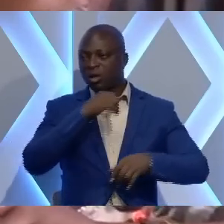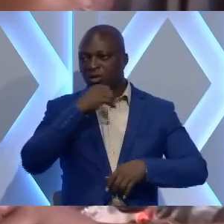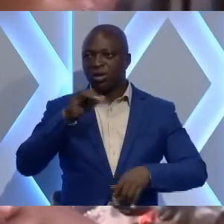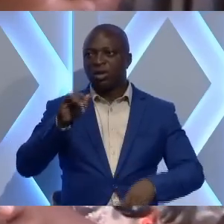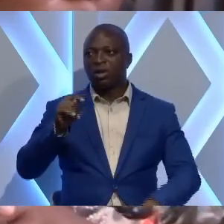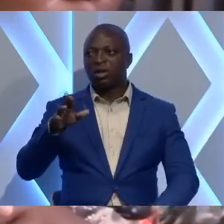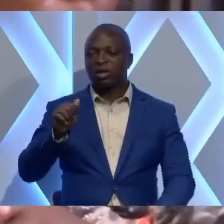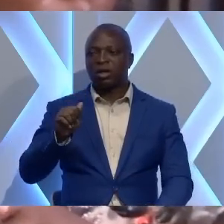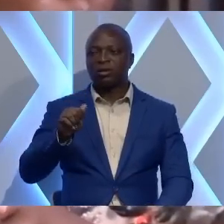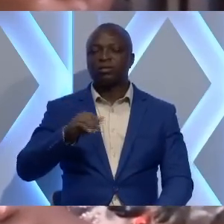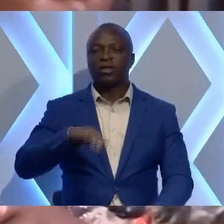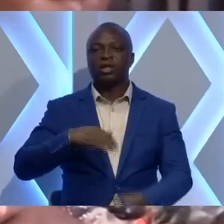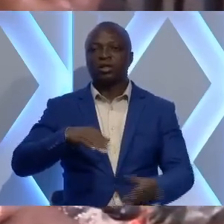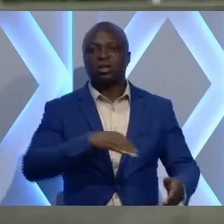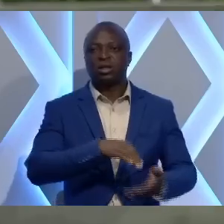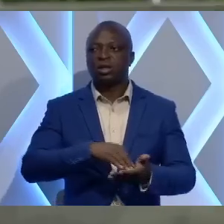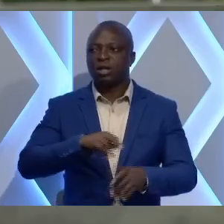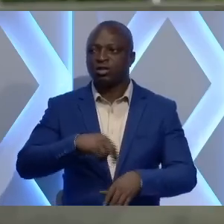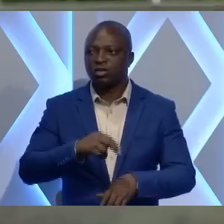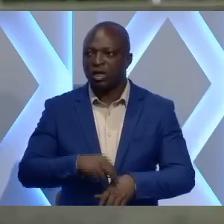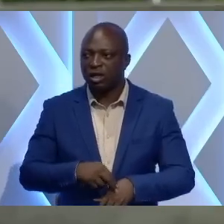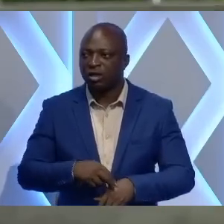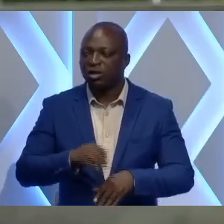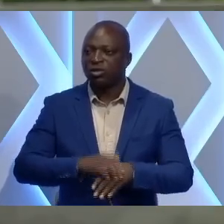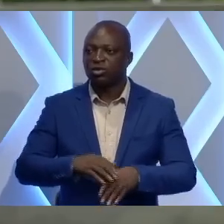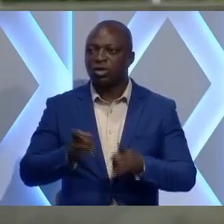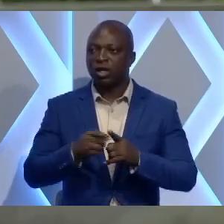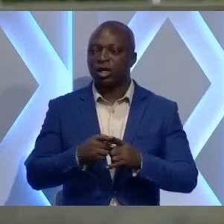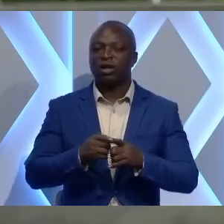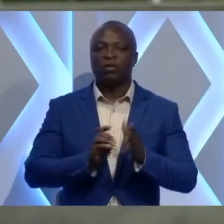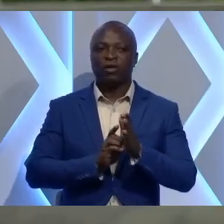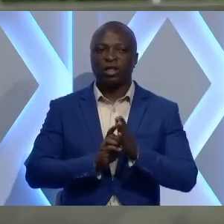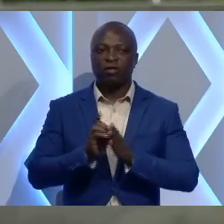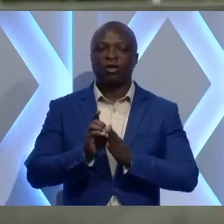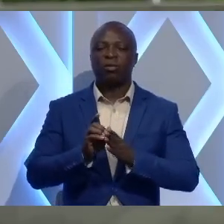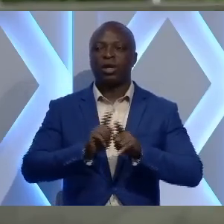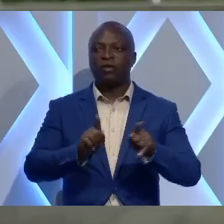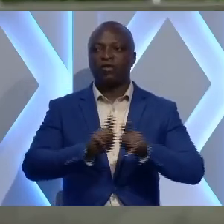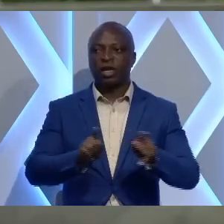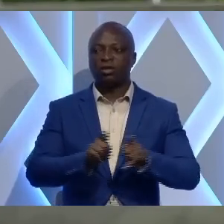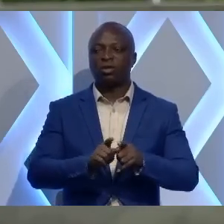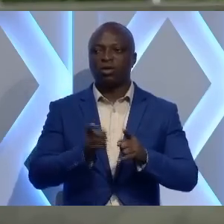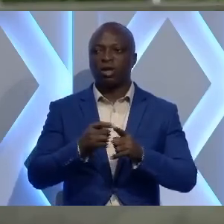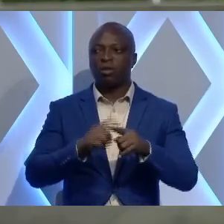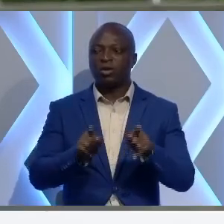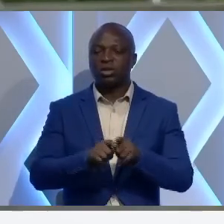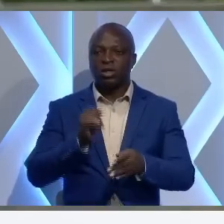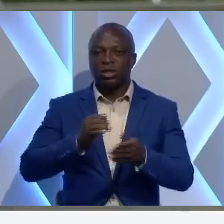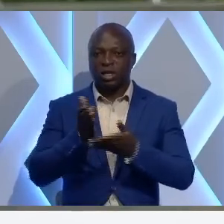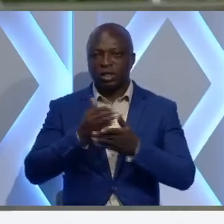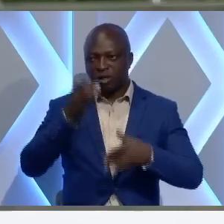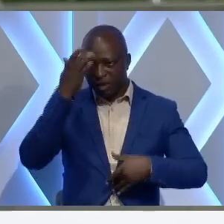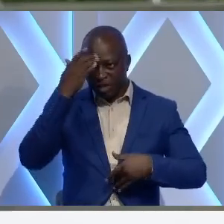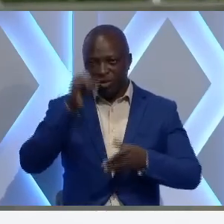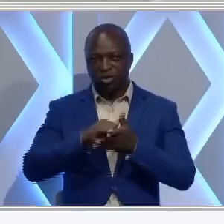ITRA. Un centre national de spécialisation sur le riz va développer les variétés de riz. Mais s'il y a des maladies de